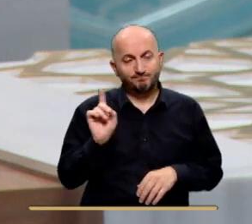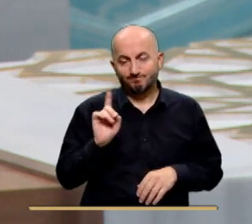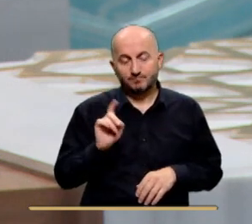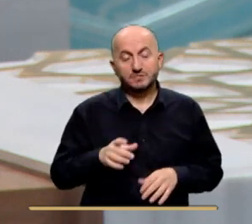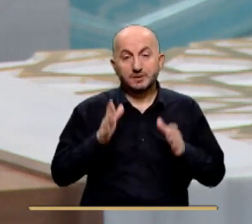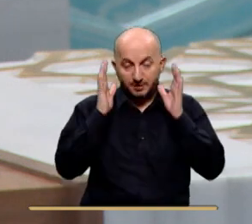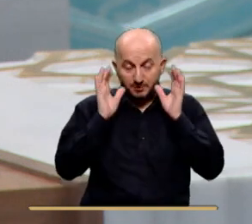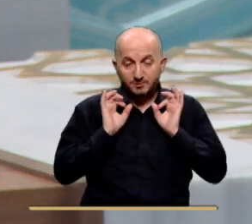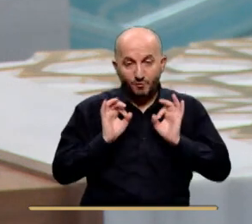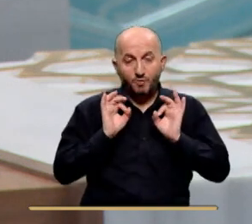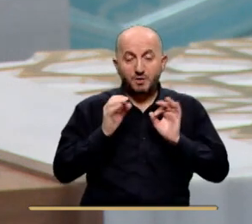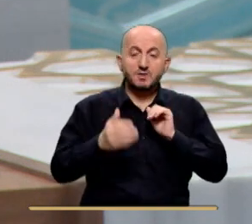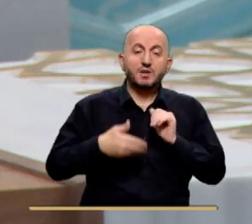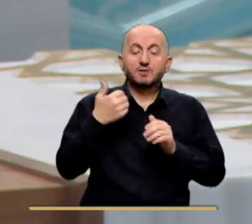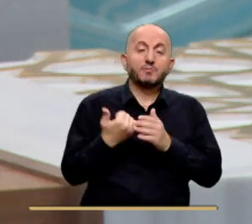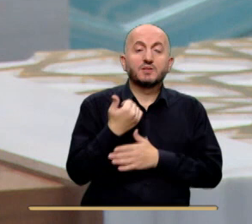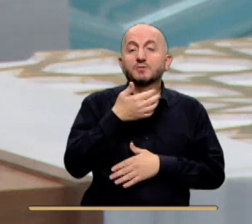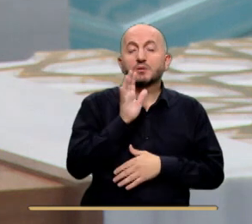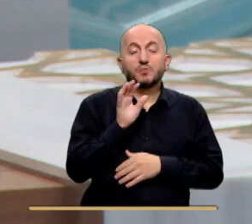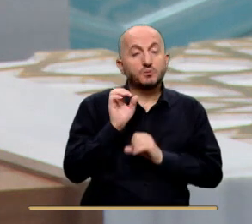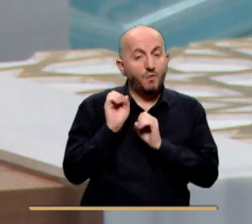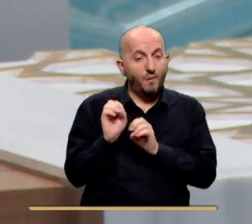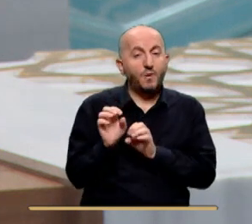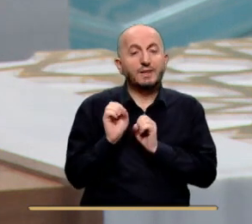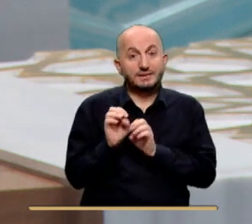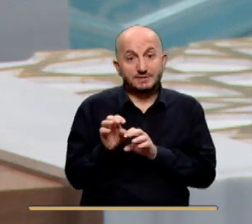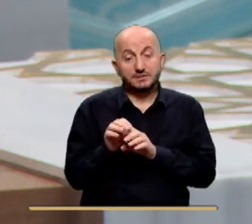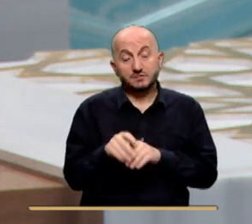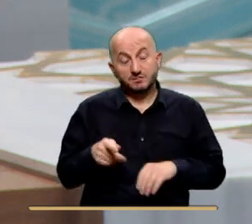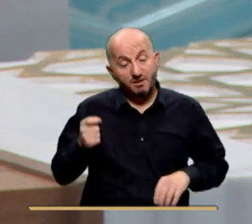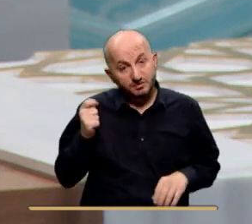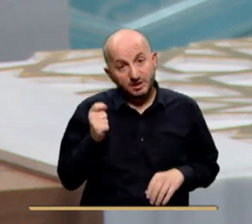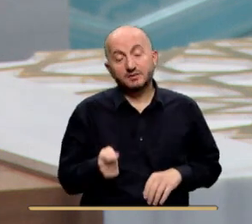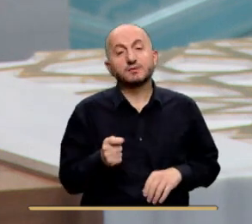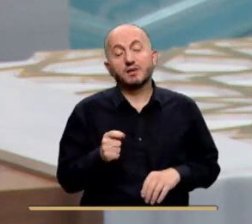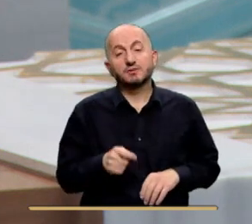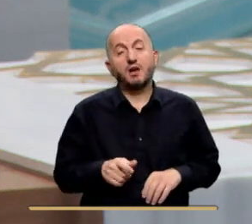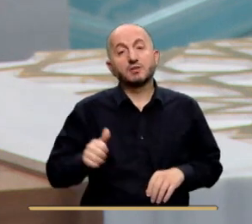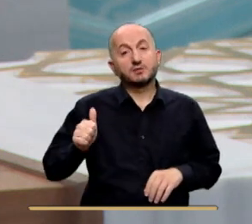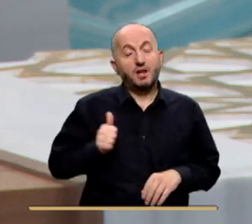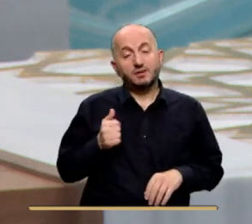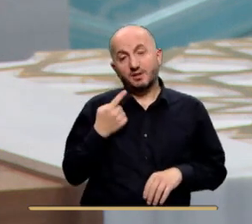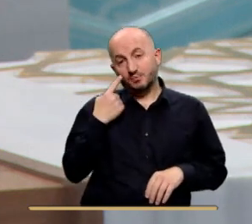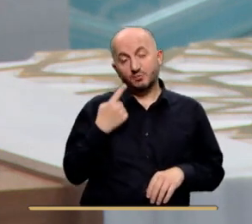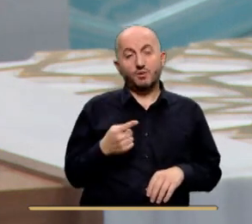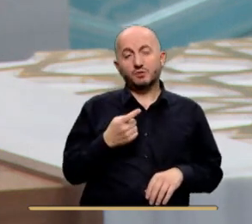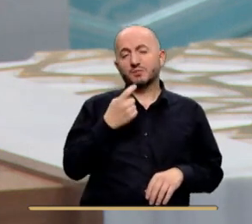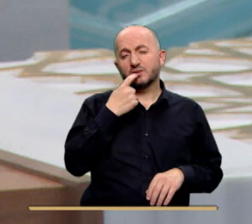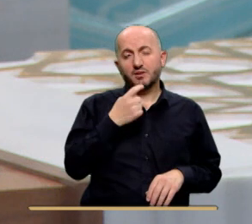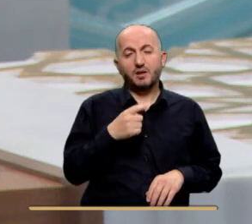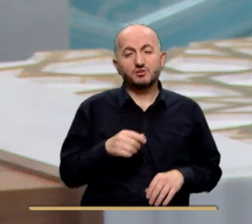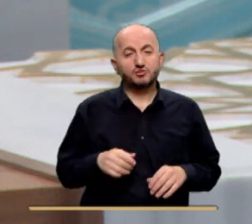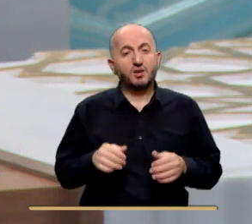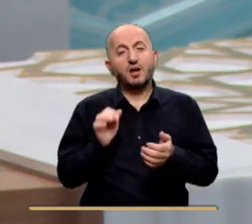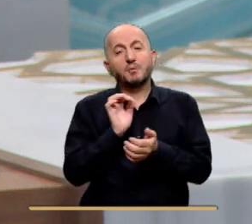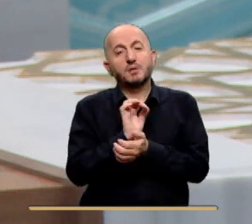namazın önemini anlatın. Abdesti bilmiyorsan öğretin. Hakikaten askerlikte de bunu gördüm. Yıllarca cezaevi